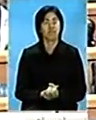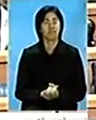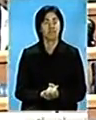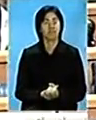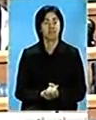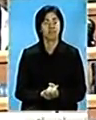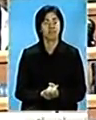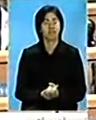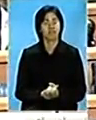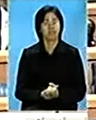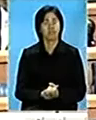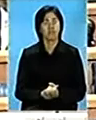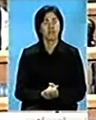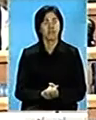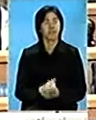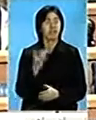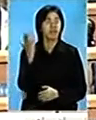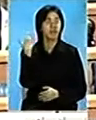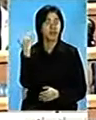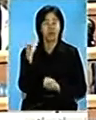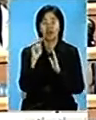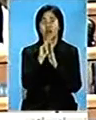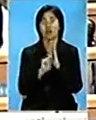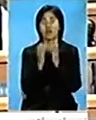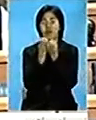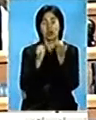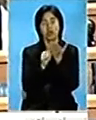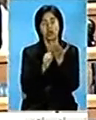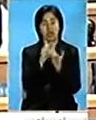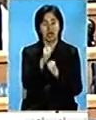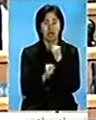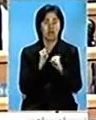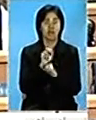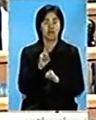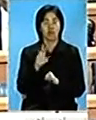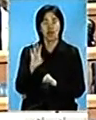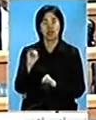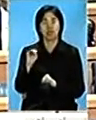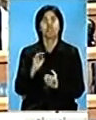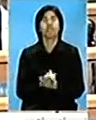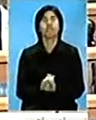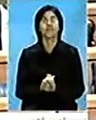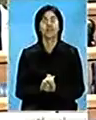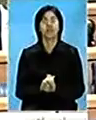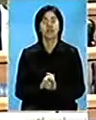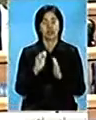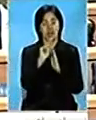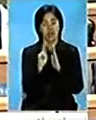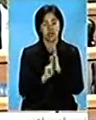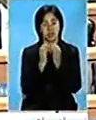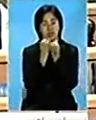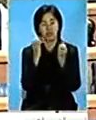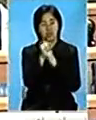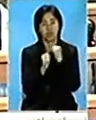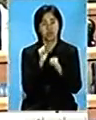ลาที่ได้มีการแก้ไขกฎหมายรัฐธรรมนูญตั้งแต่ปี2540จนมีการแก้ไขกฎหมายรัฐธรรมนูญ